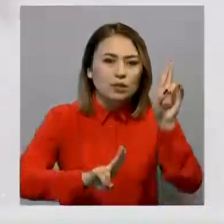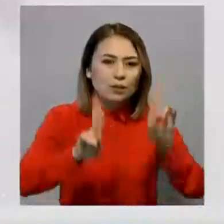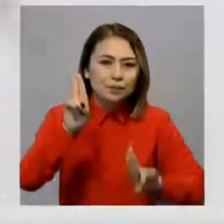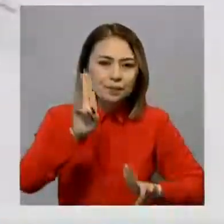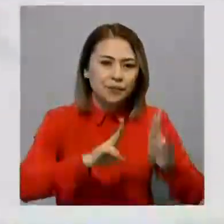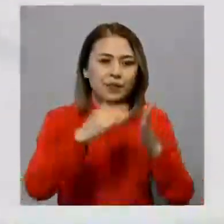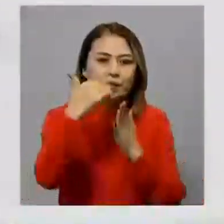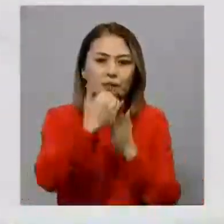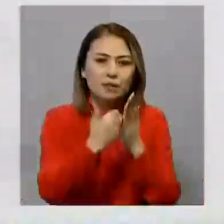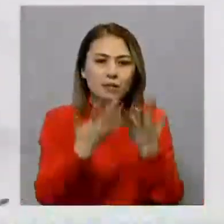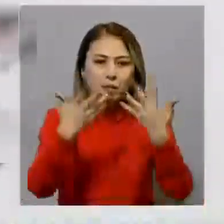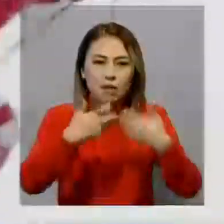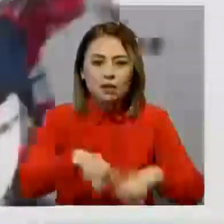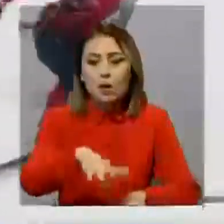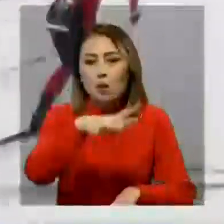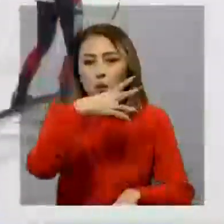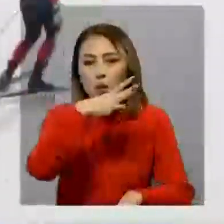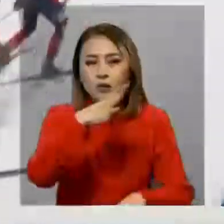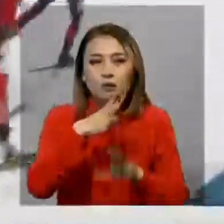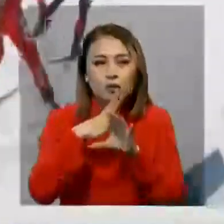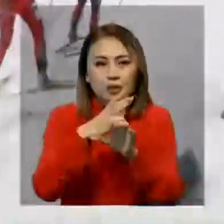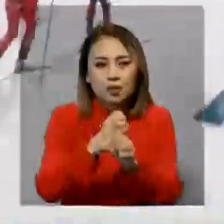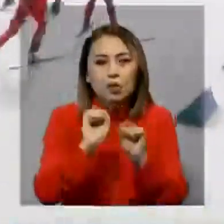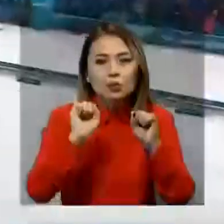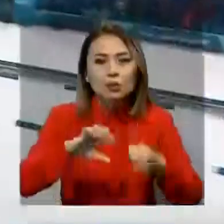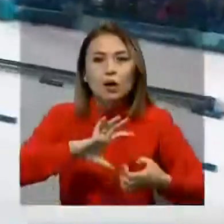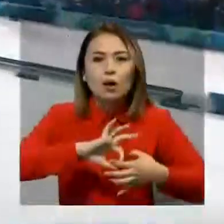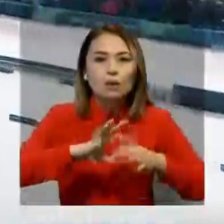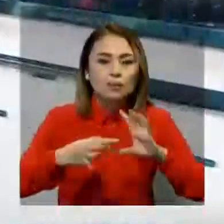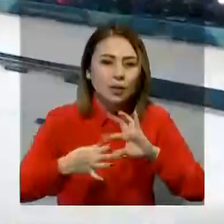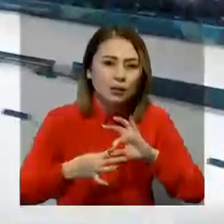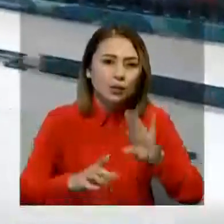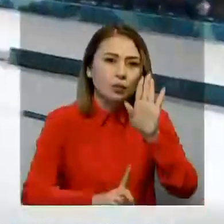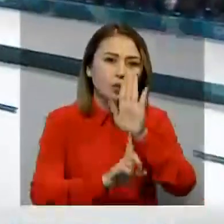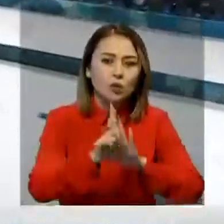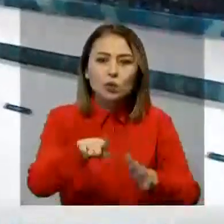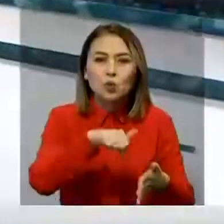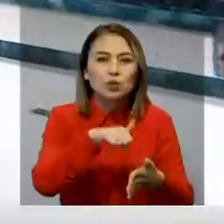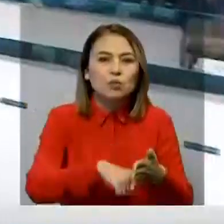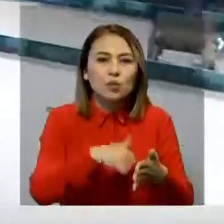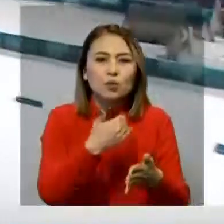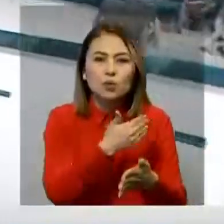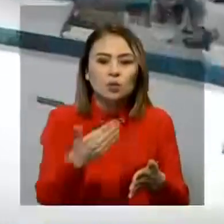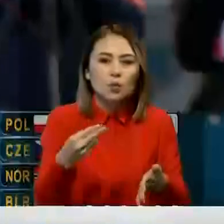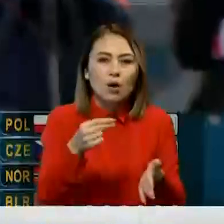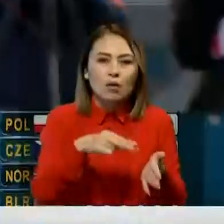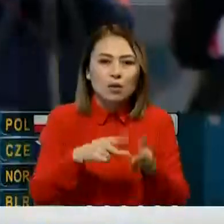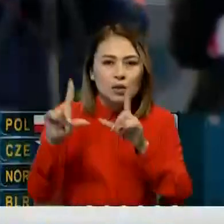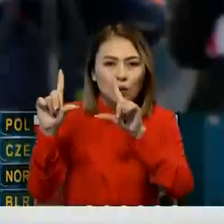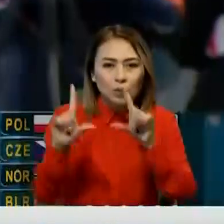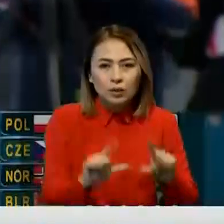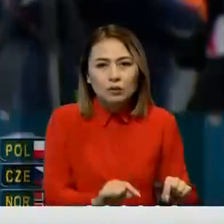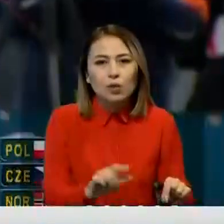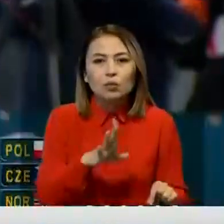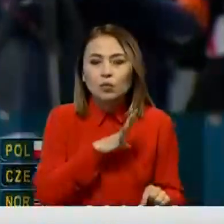ұйымдастырушылар талабына сәйкес делегаттардың саны алдағы уақытта қысқаруы мүмкін. Олимпиада комитеті сол себепті бұл соманың